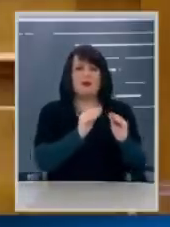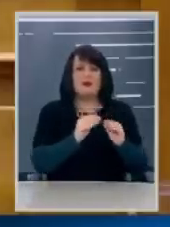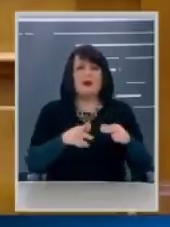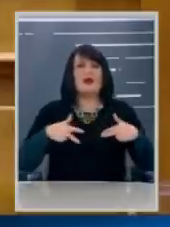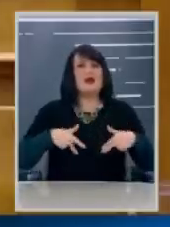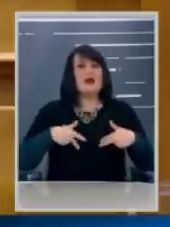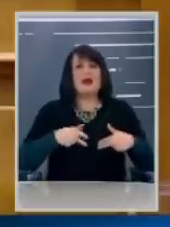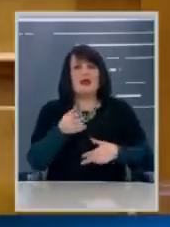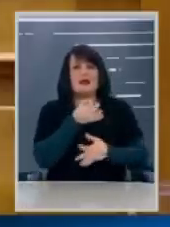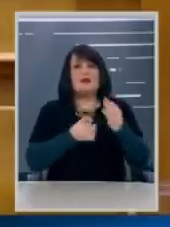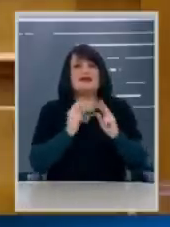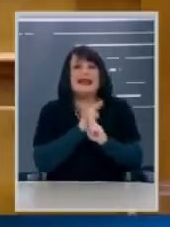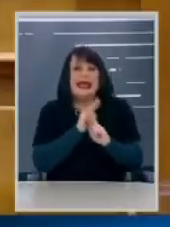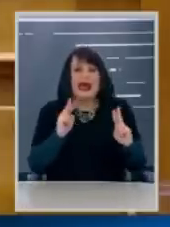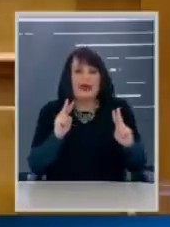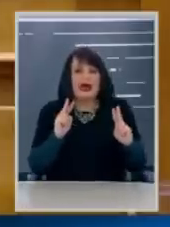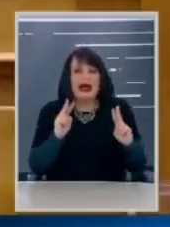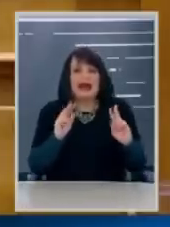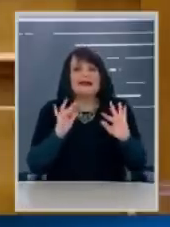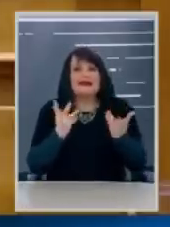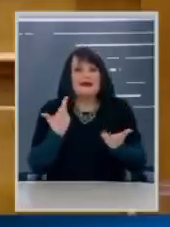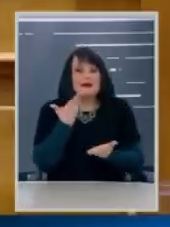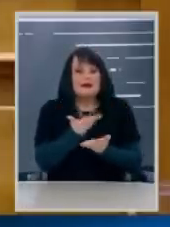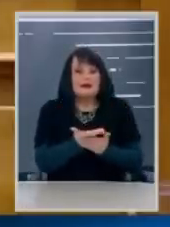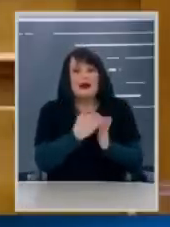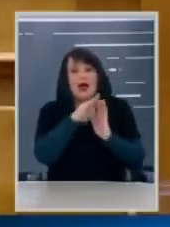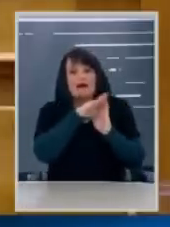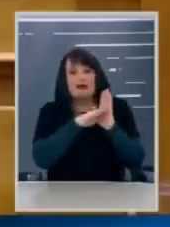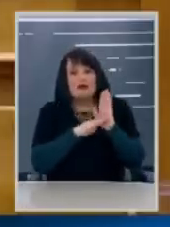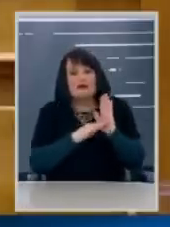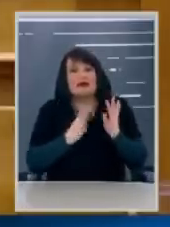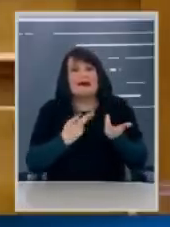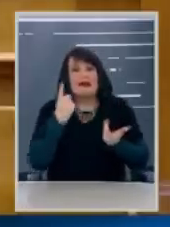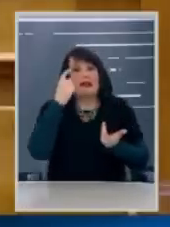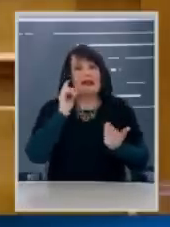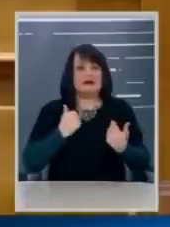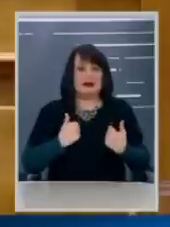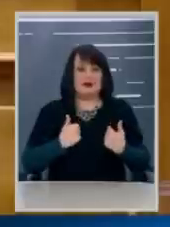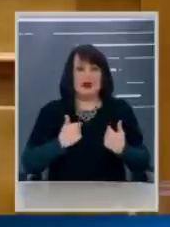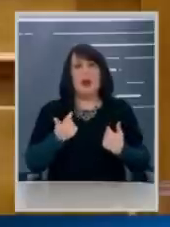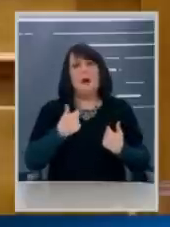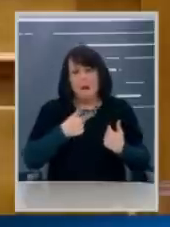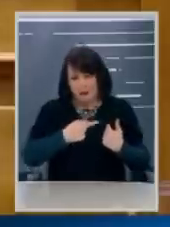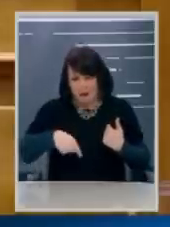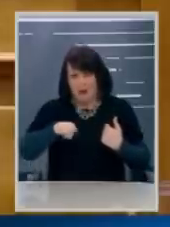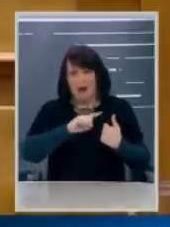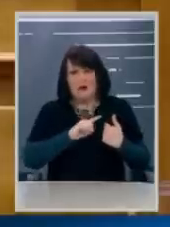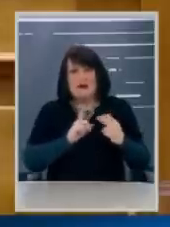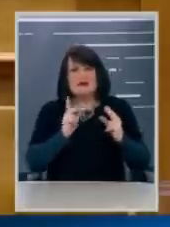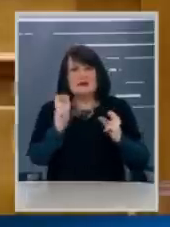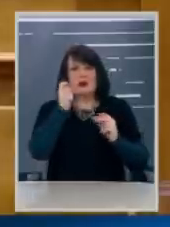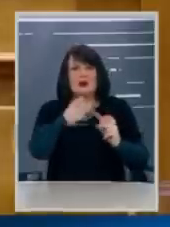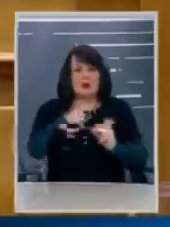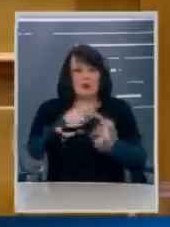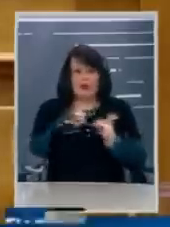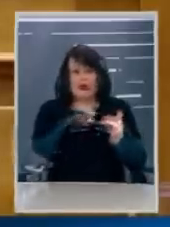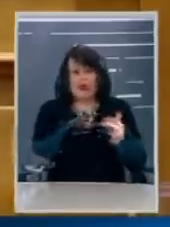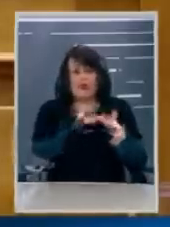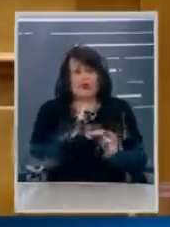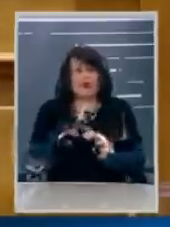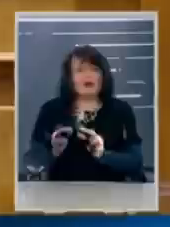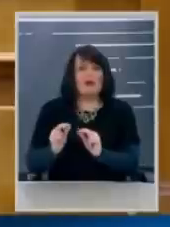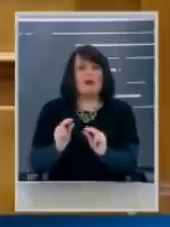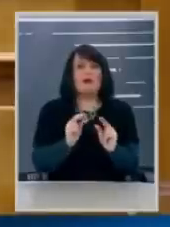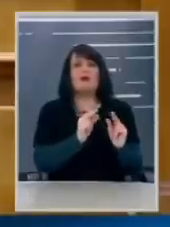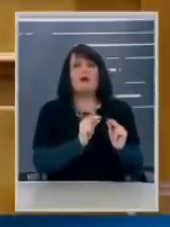δεν λέει σαφώς τι τη ζητούν και εμείς απλά συζητάμε, τα υπόλοιπα κόμματα, συζητάμε